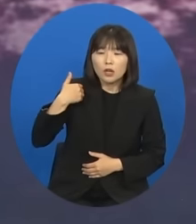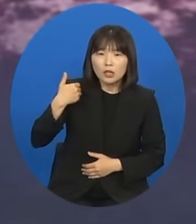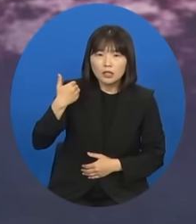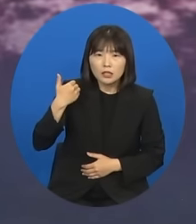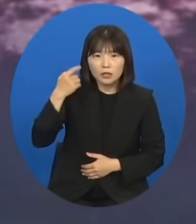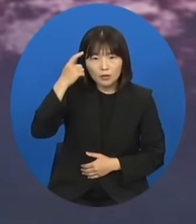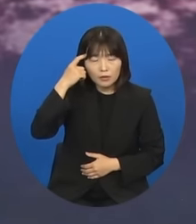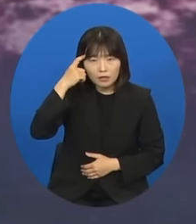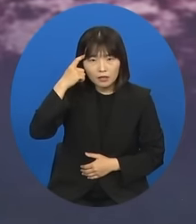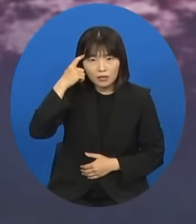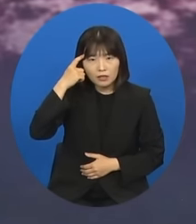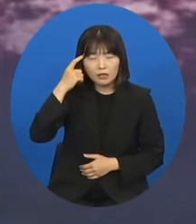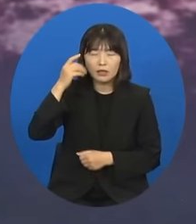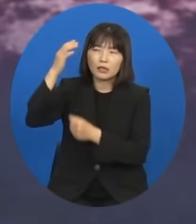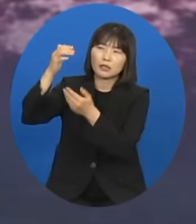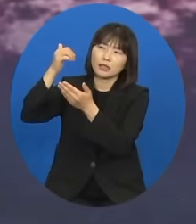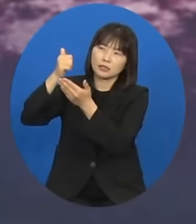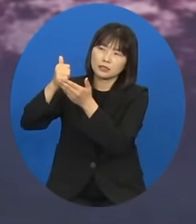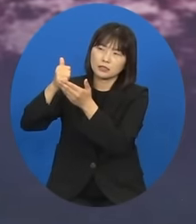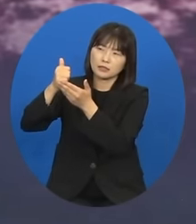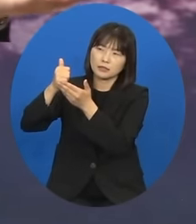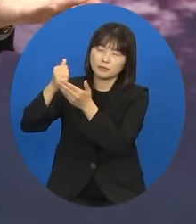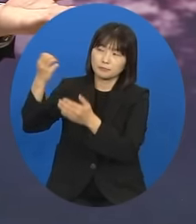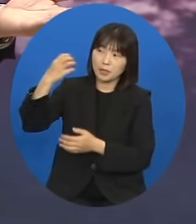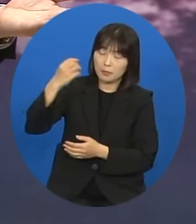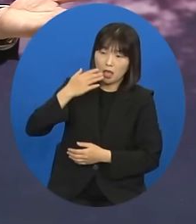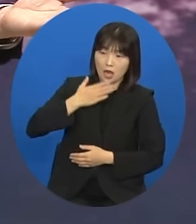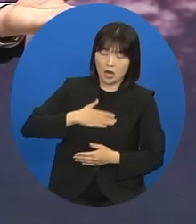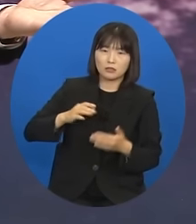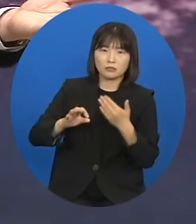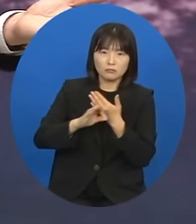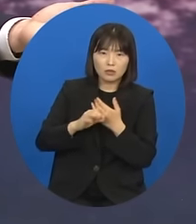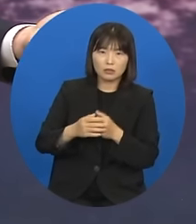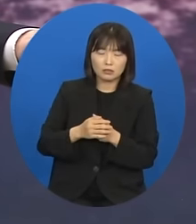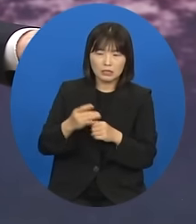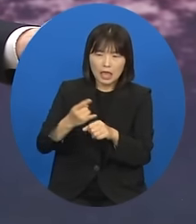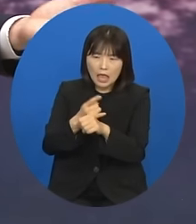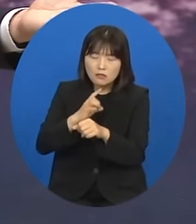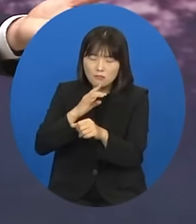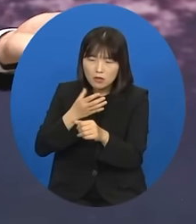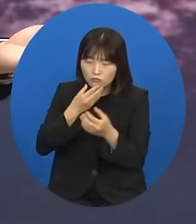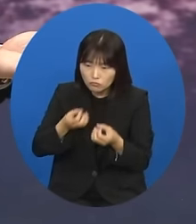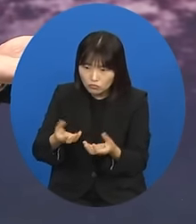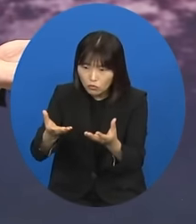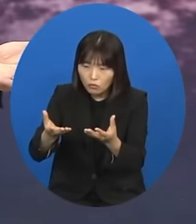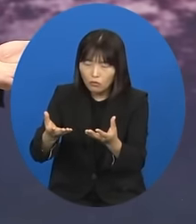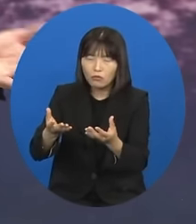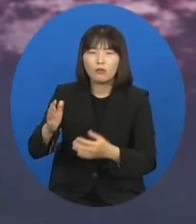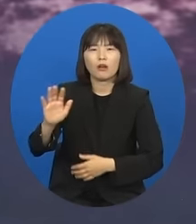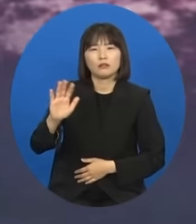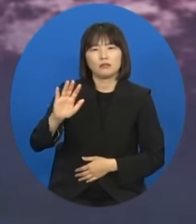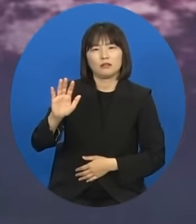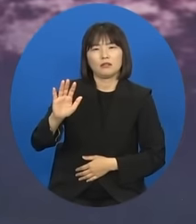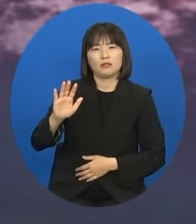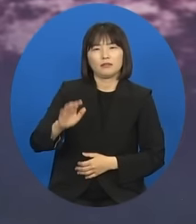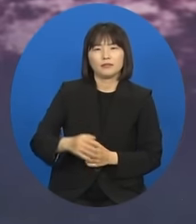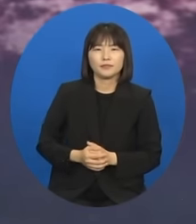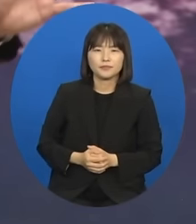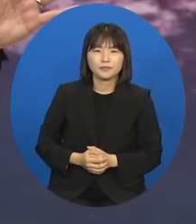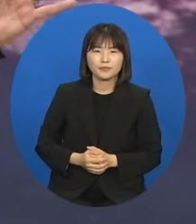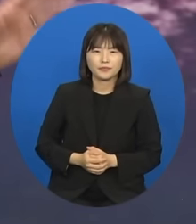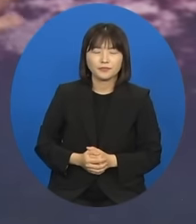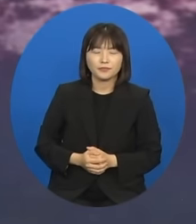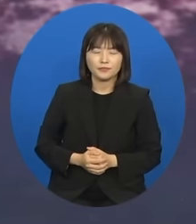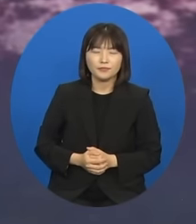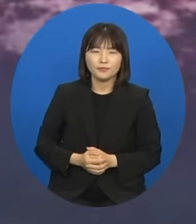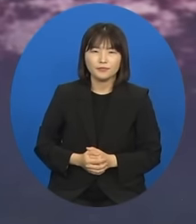이삭이 하나님의 그 말씀을 알았더라면 어 대놓고 에서에게 축복하 있냐 이거죠 불신앙의 지니까 이석이 그리는